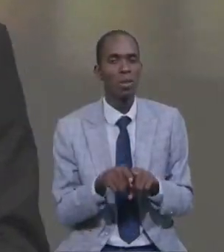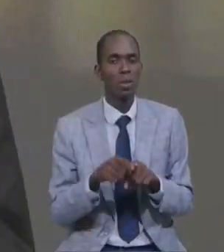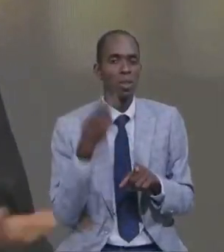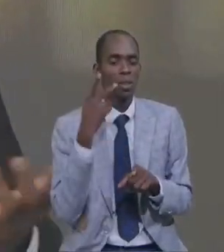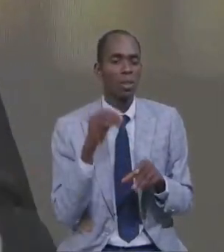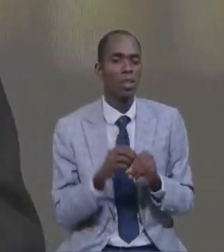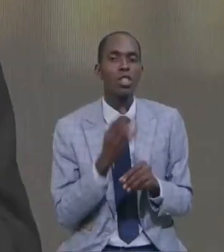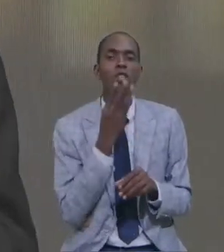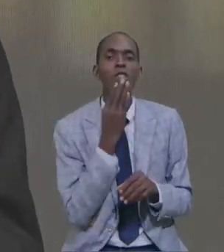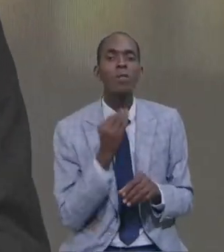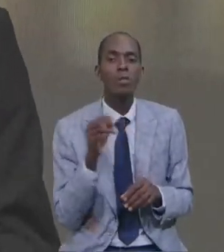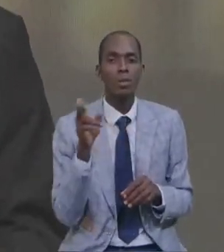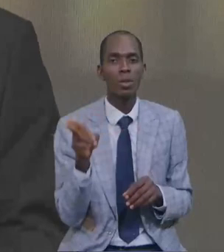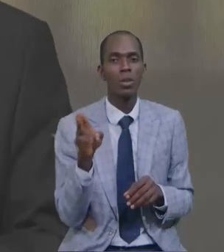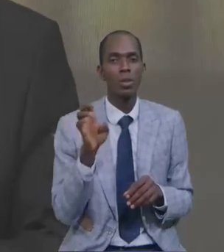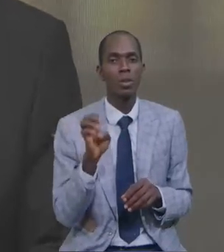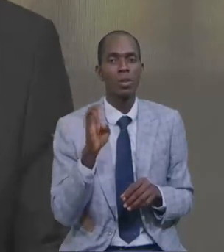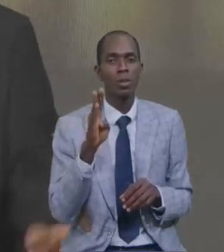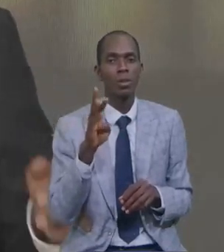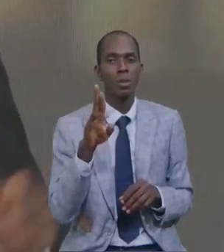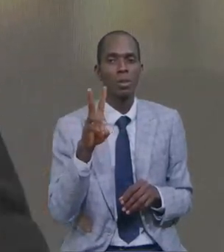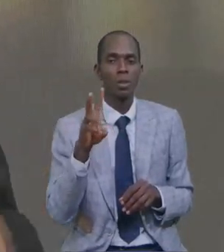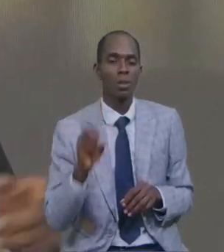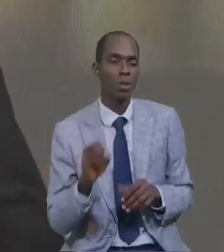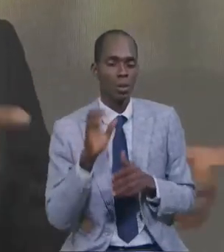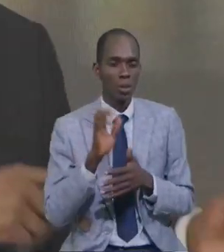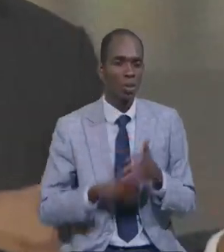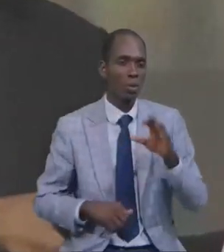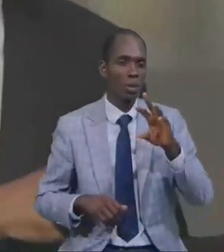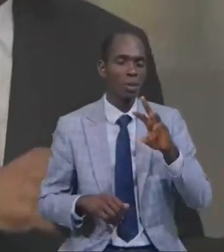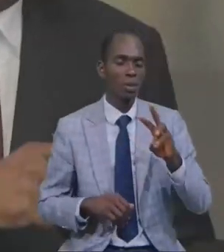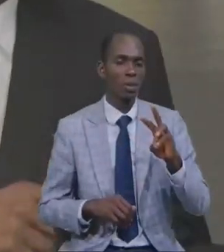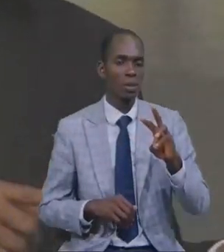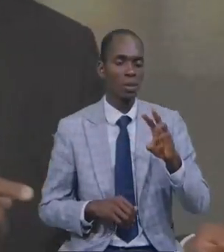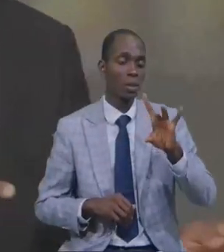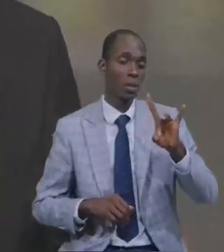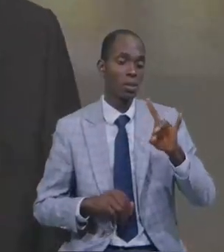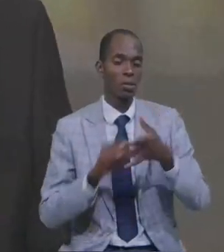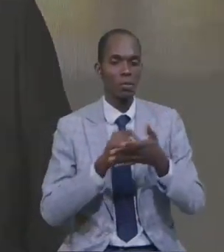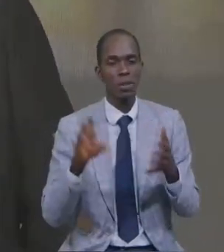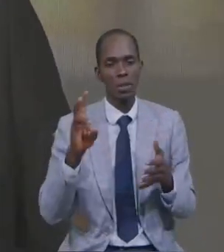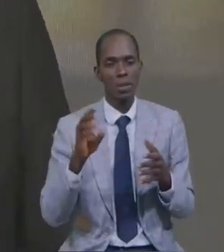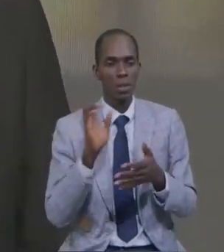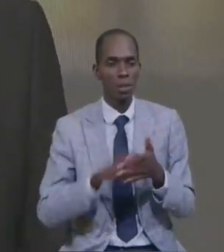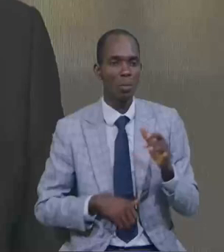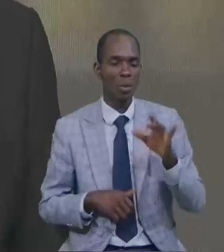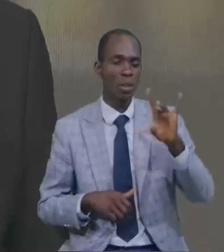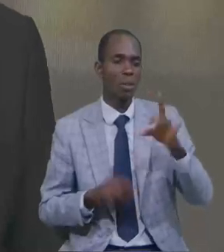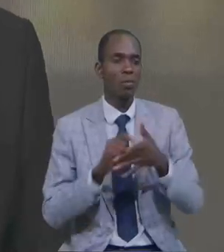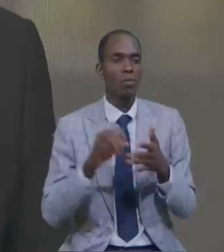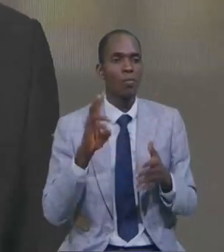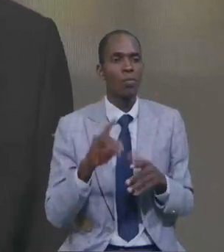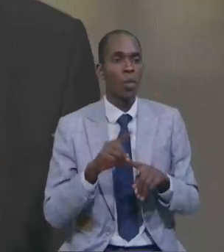Hébreux 8, verset 6. Il a obtenu un ministère d'autant plus supérieur qu'il est devenu le